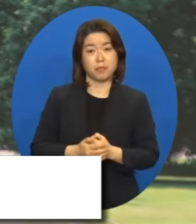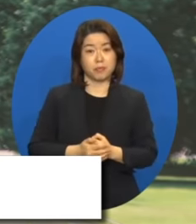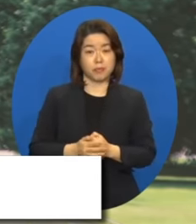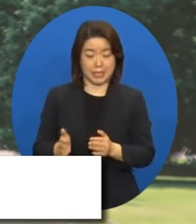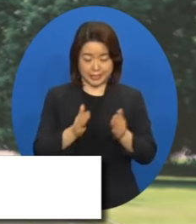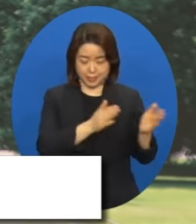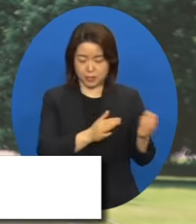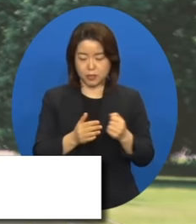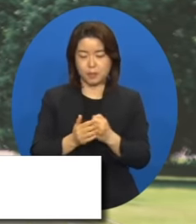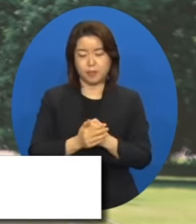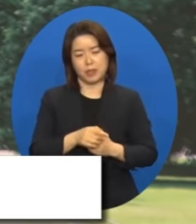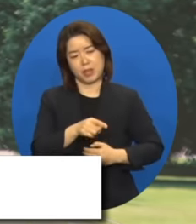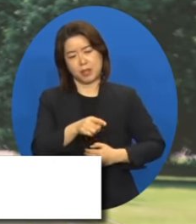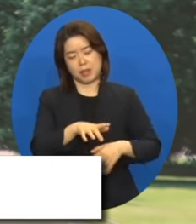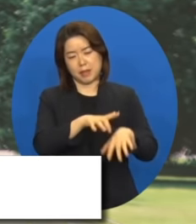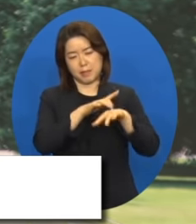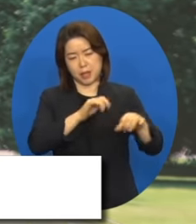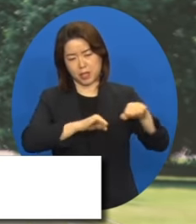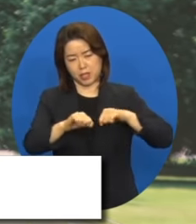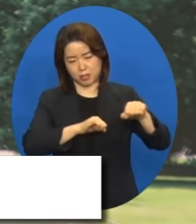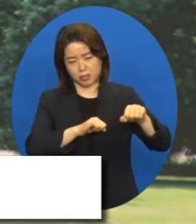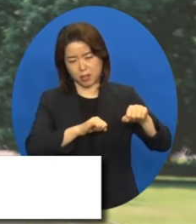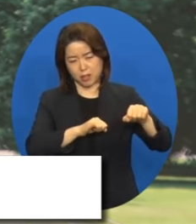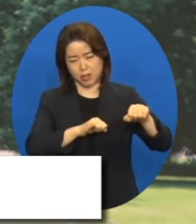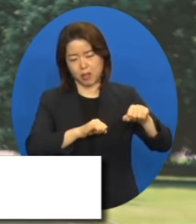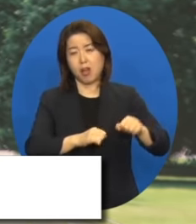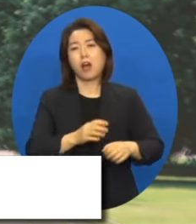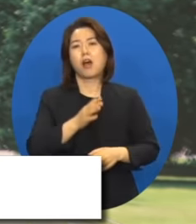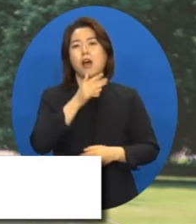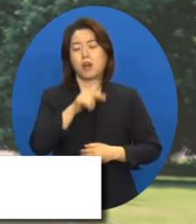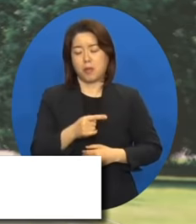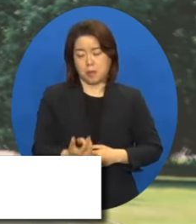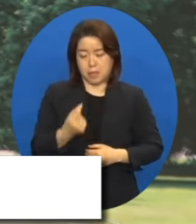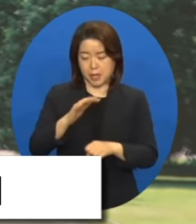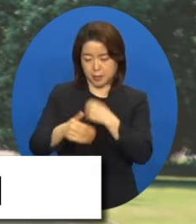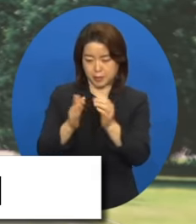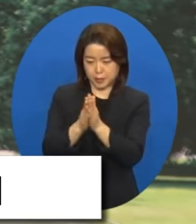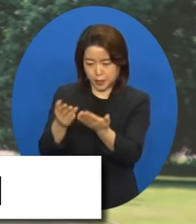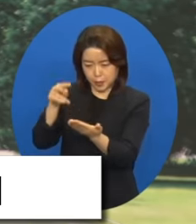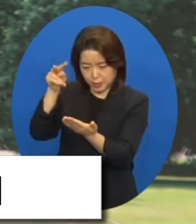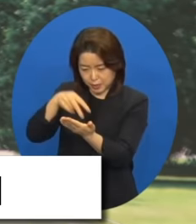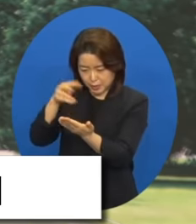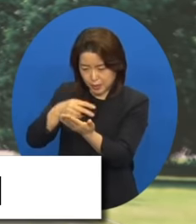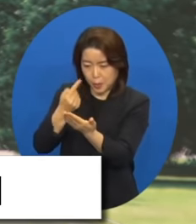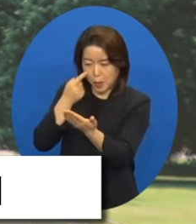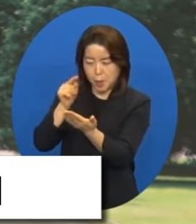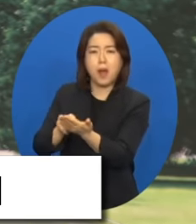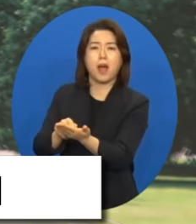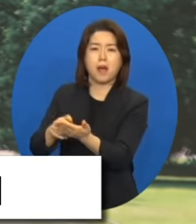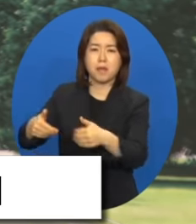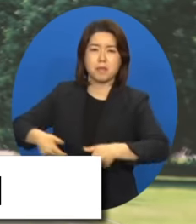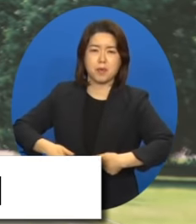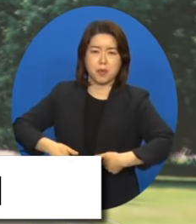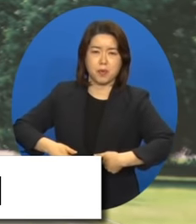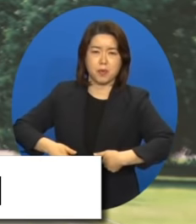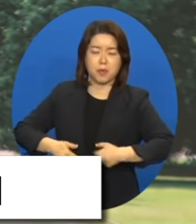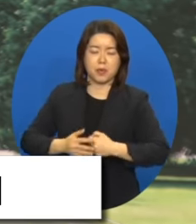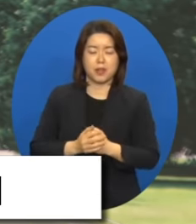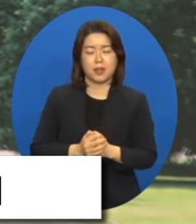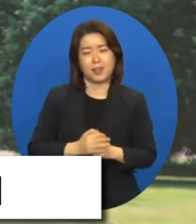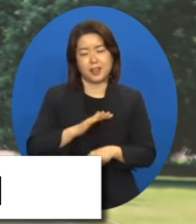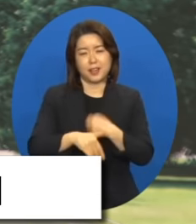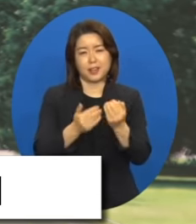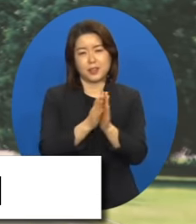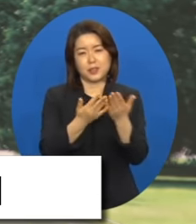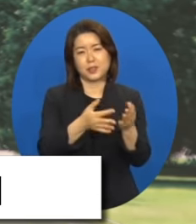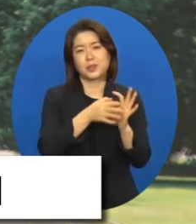그런 생각이 든다면 빨리 성경으로 가서 확인을 해야 합니다. 성경을 통해서 지금 우리 안에